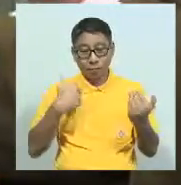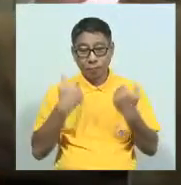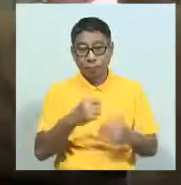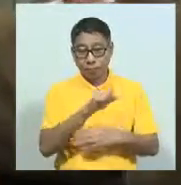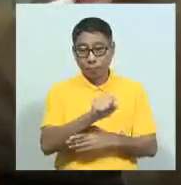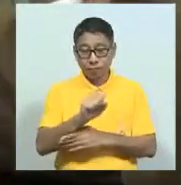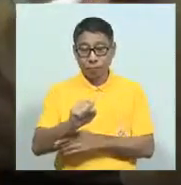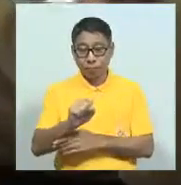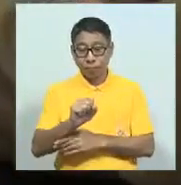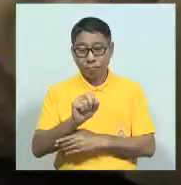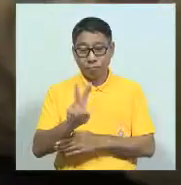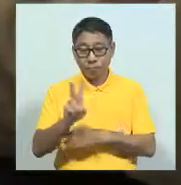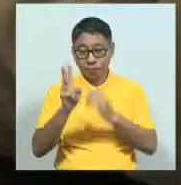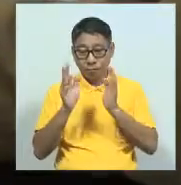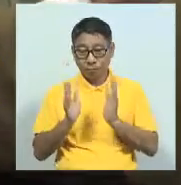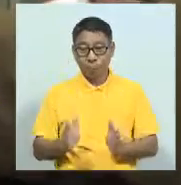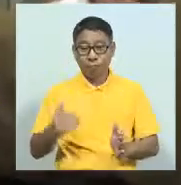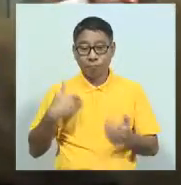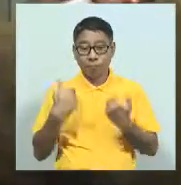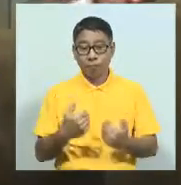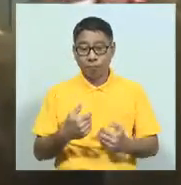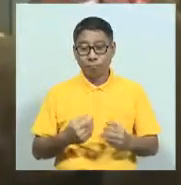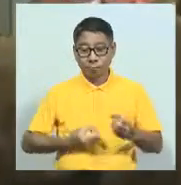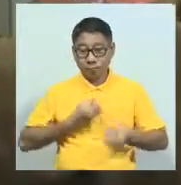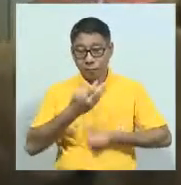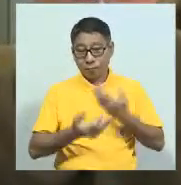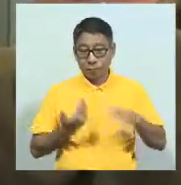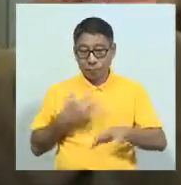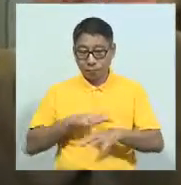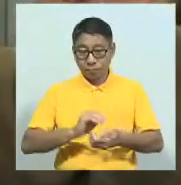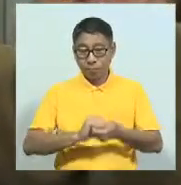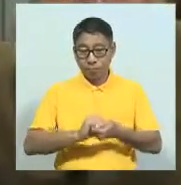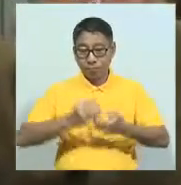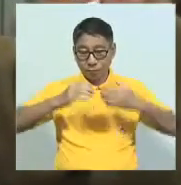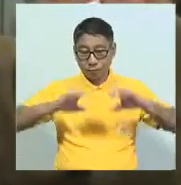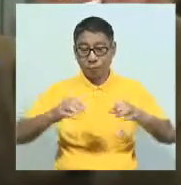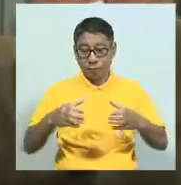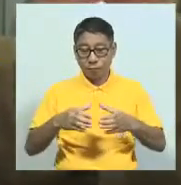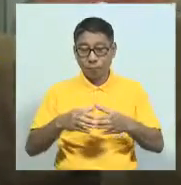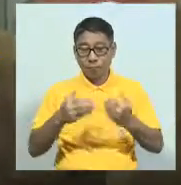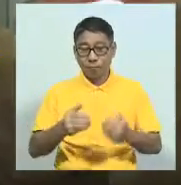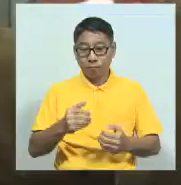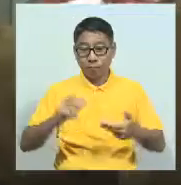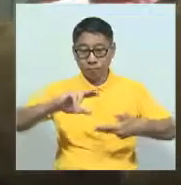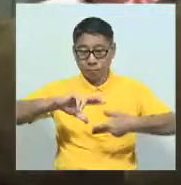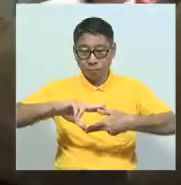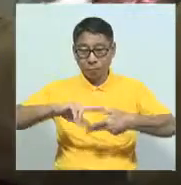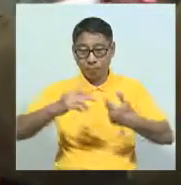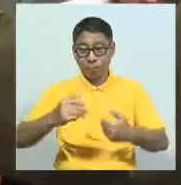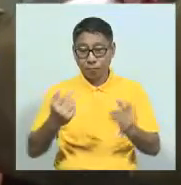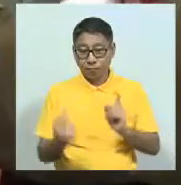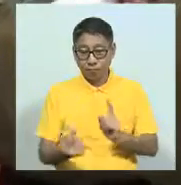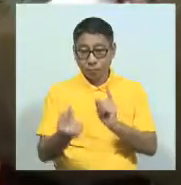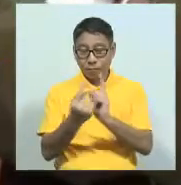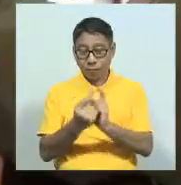ำนวน2ที่นั่งจากระบบบัญชีรายชื่อก็แสดงจุดยืนในการเข้าร่วมรัฐบาลกับพักพลังประชารัฐนะครับหลังจากได้รับการทาบท